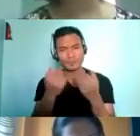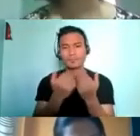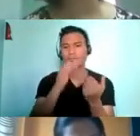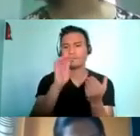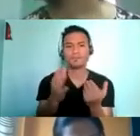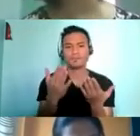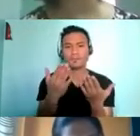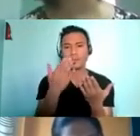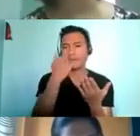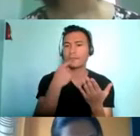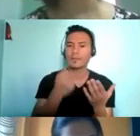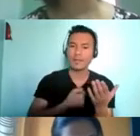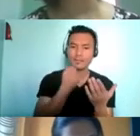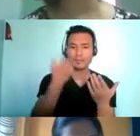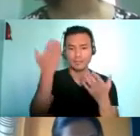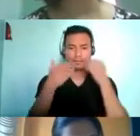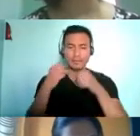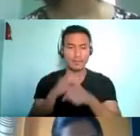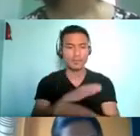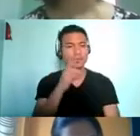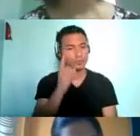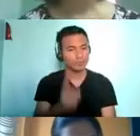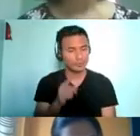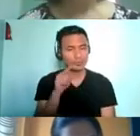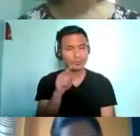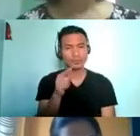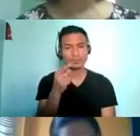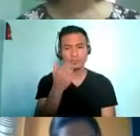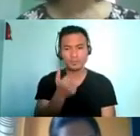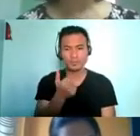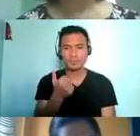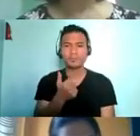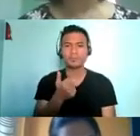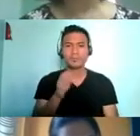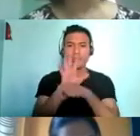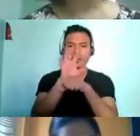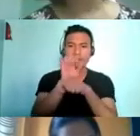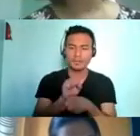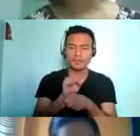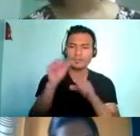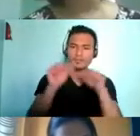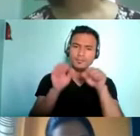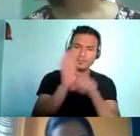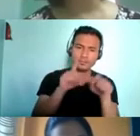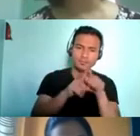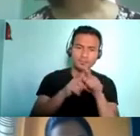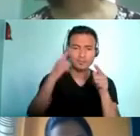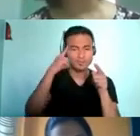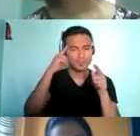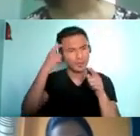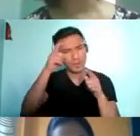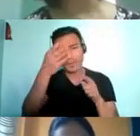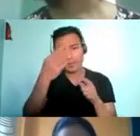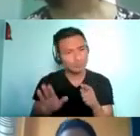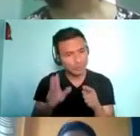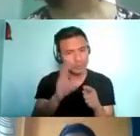ऊ आफै हिंसा प्रभावित भएको कारणले गर्दाखेरि ऊ एकदमै निष्क्रिय र जति बेला पनि तनावमा रहिरहने हुँदाखेरि त्यो